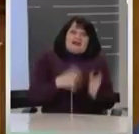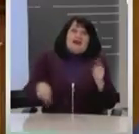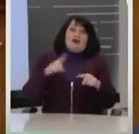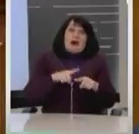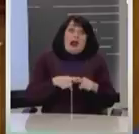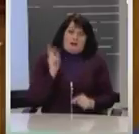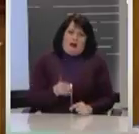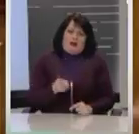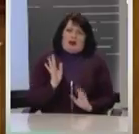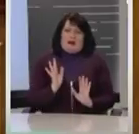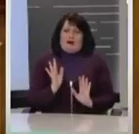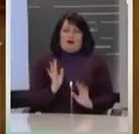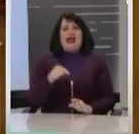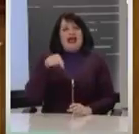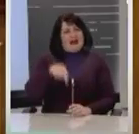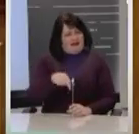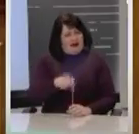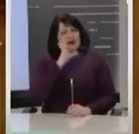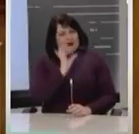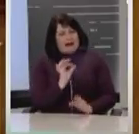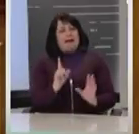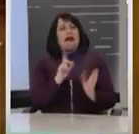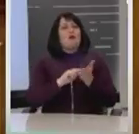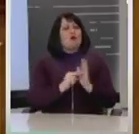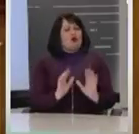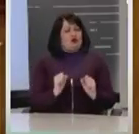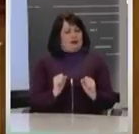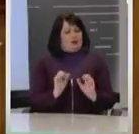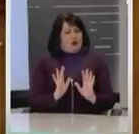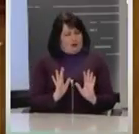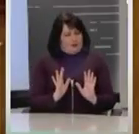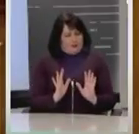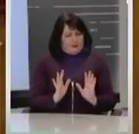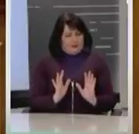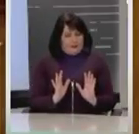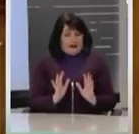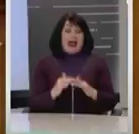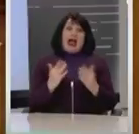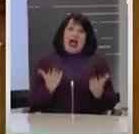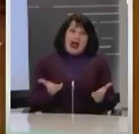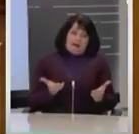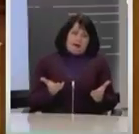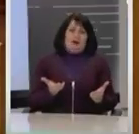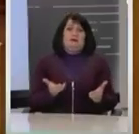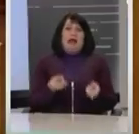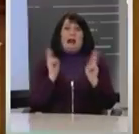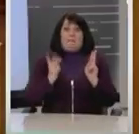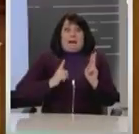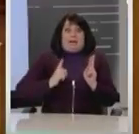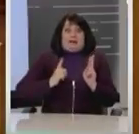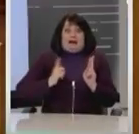πολιτών. Φέτος είναι η αλήθεια ότι είστε λίγο πιο προσεκτικοί. Αφού εξανεμήθηκαν οι ελπίδες